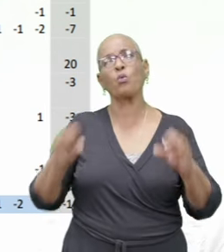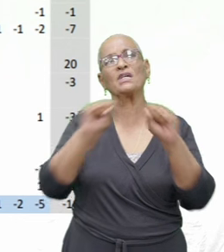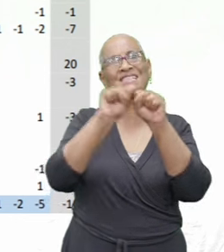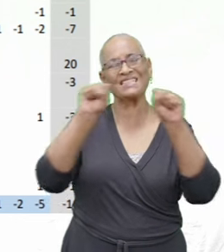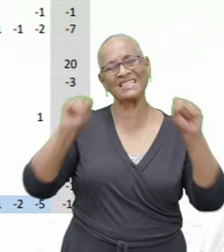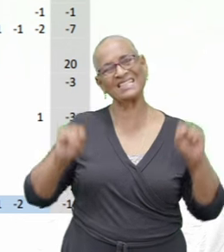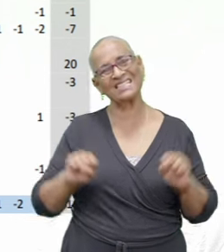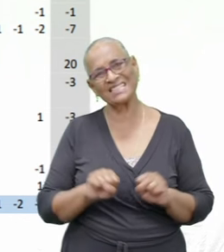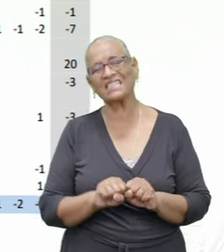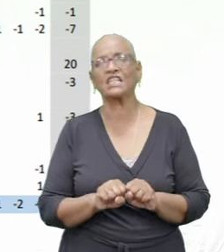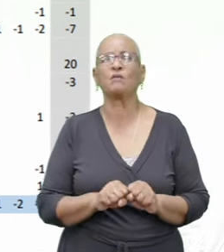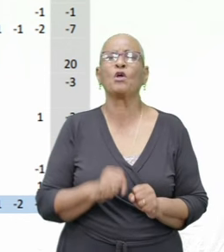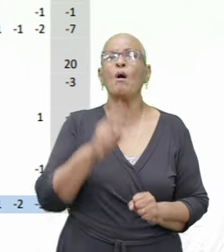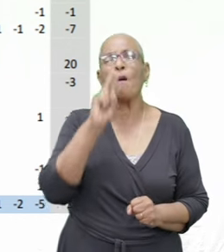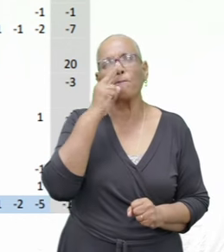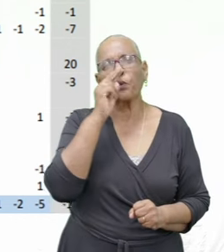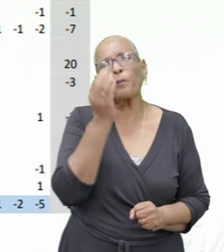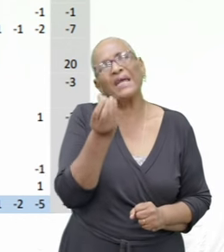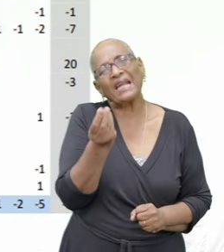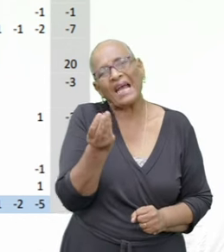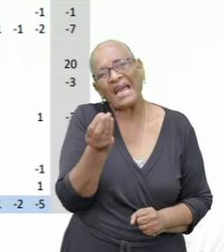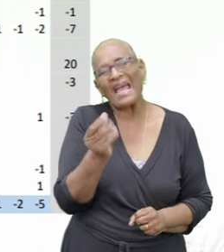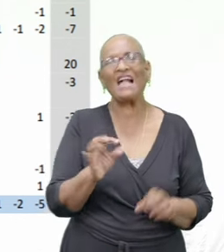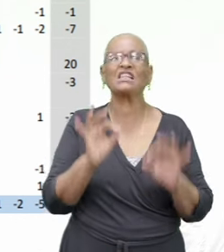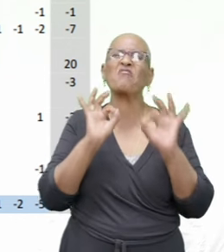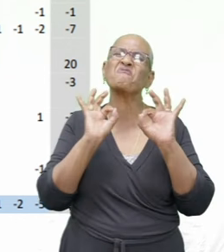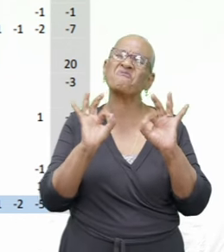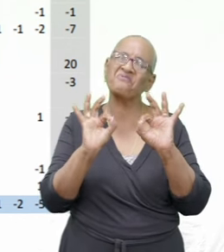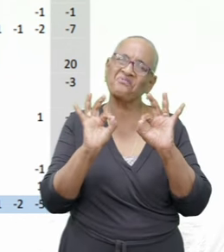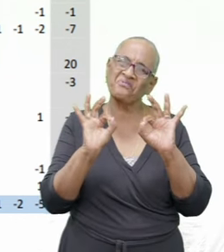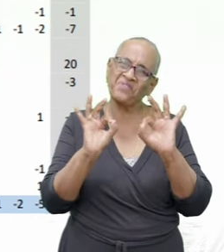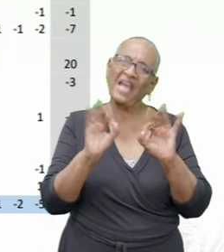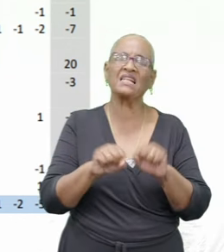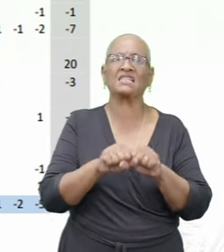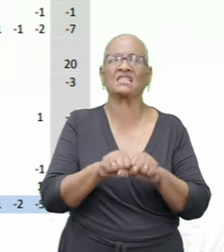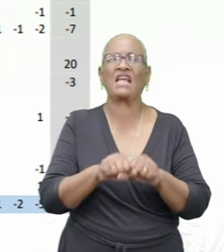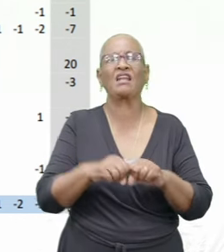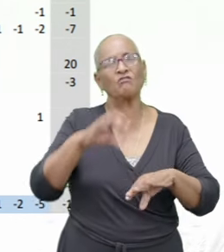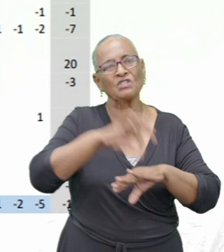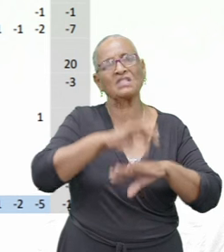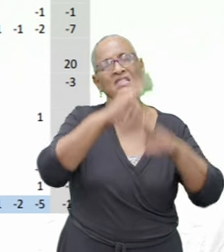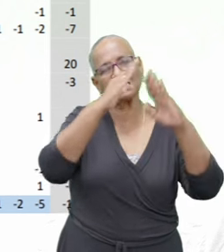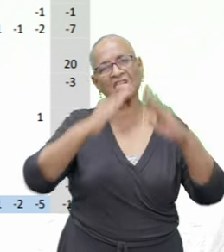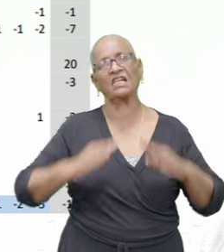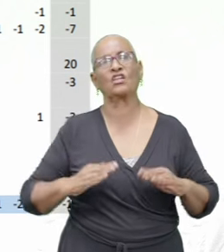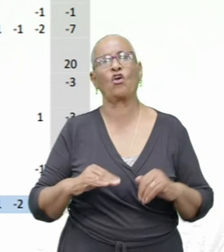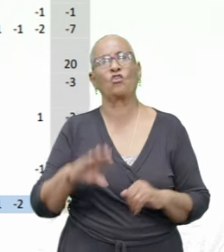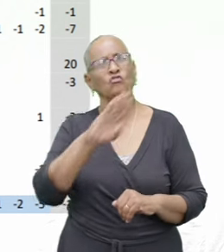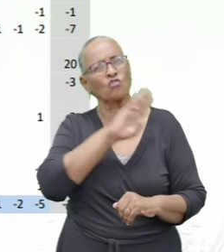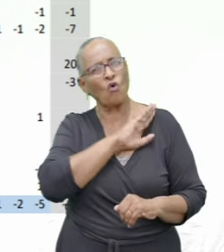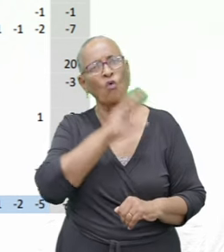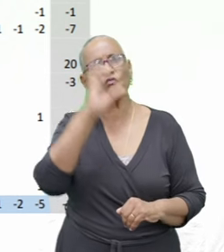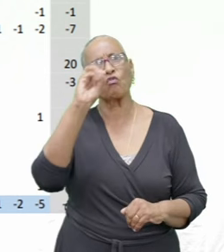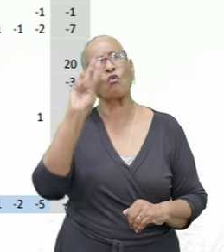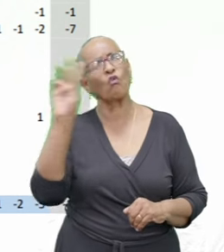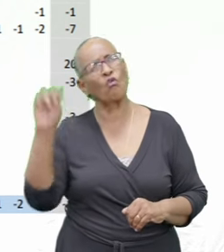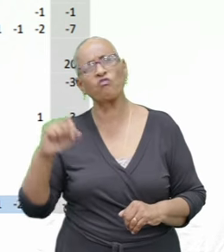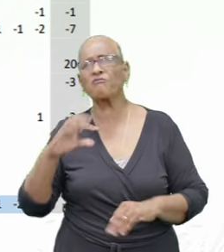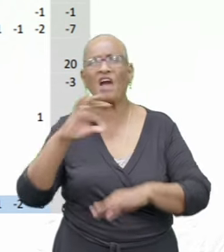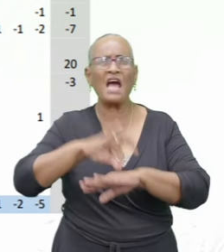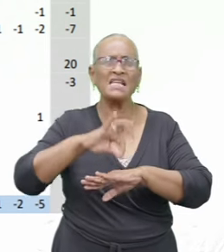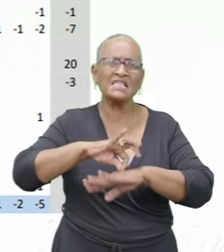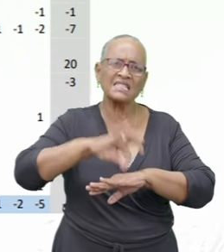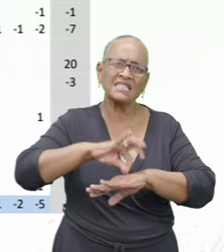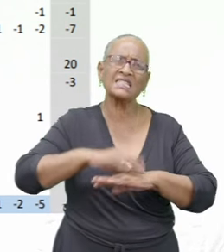moeten de financiële middelen proberen veilig te stellen voor de ziekenhuizen, maar ook voor het COFAP, ook voor de medische zending,